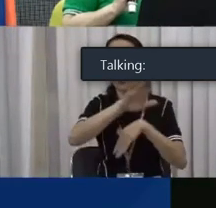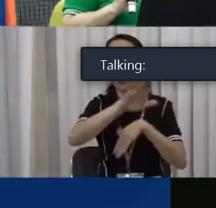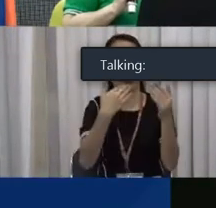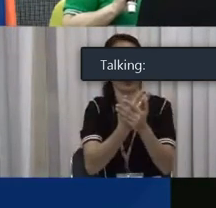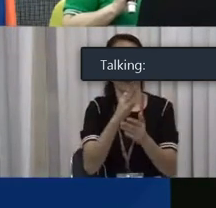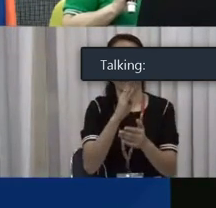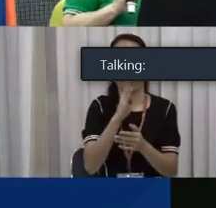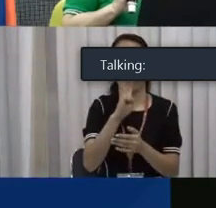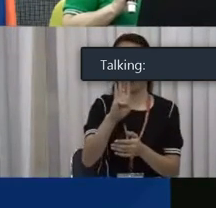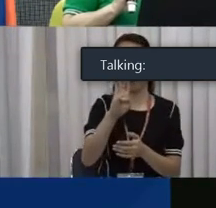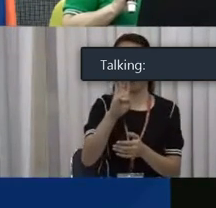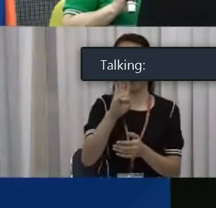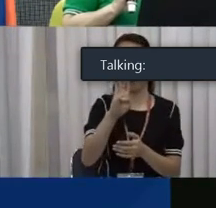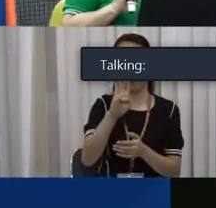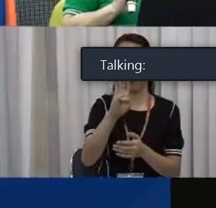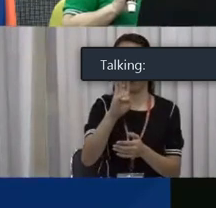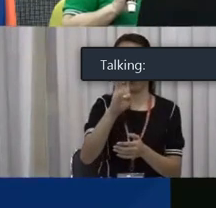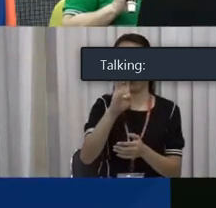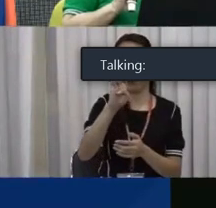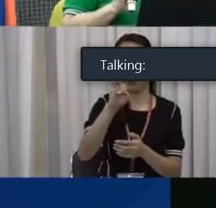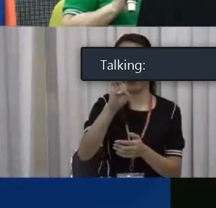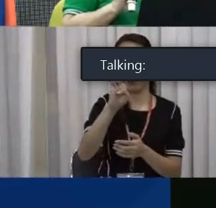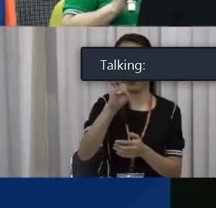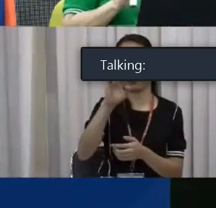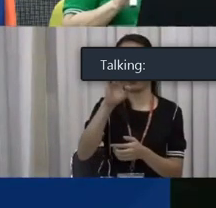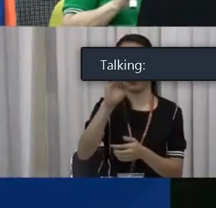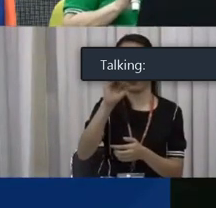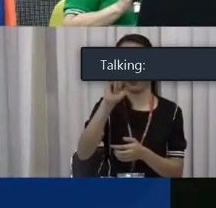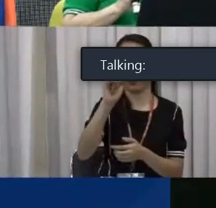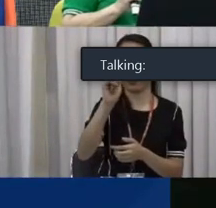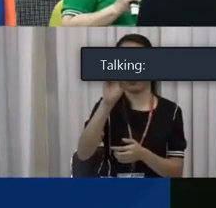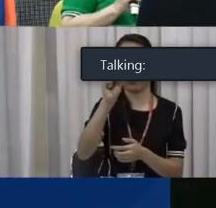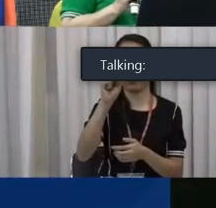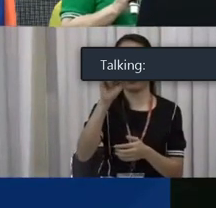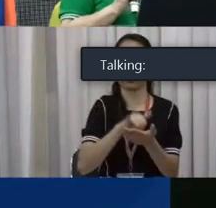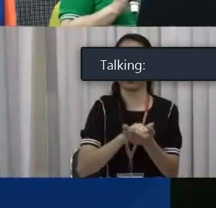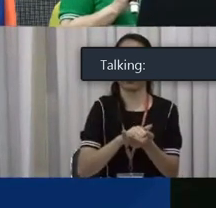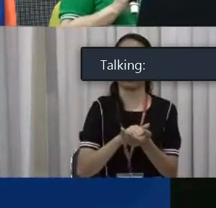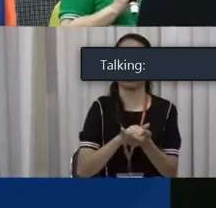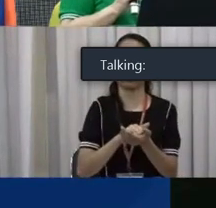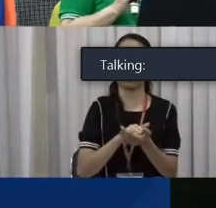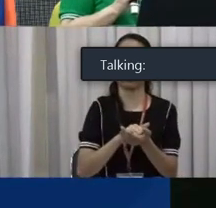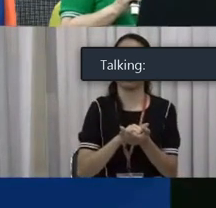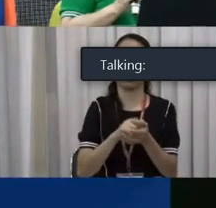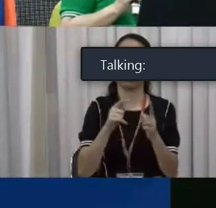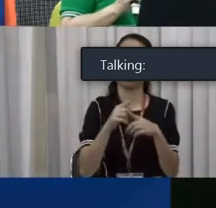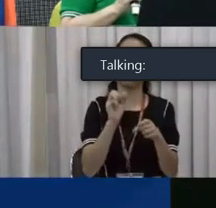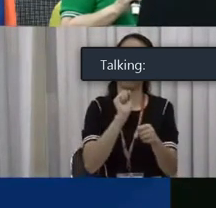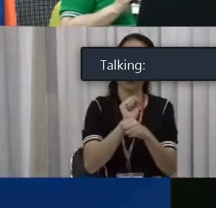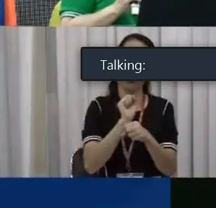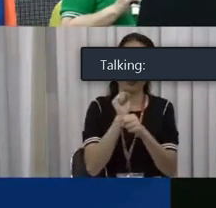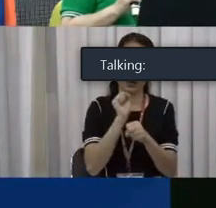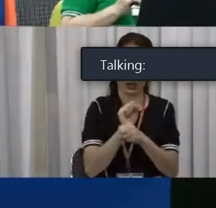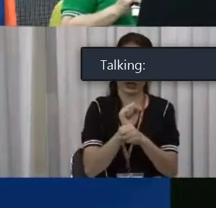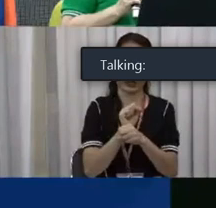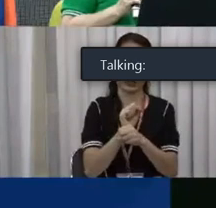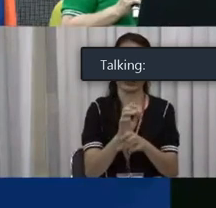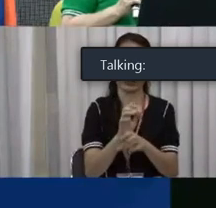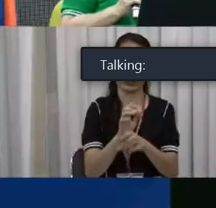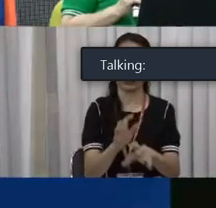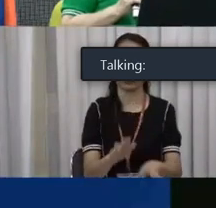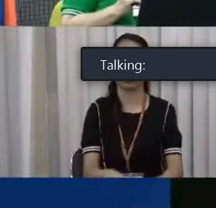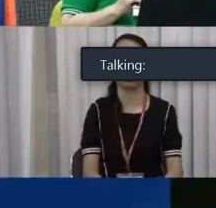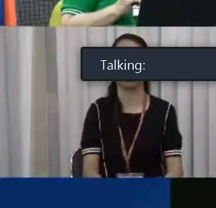law or under the CBA or collective bargaining agreement para sa mga unionized nga mga